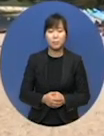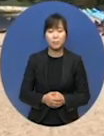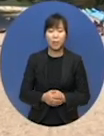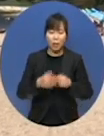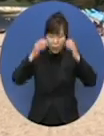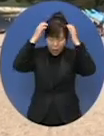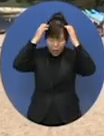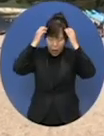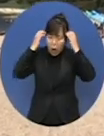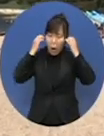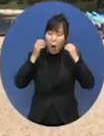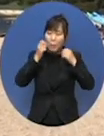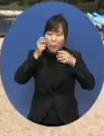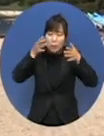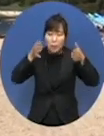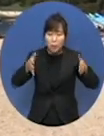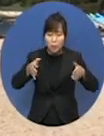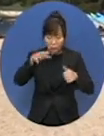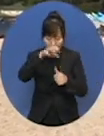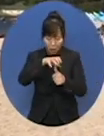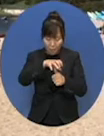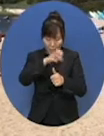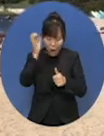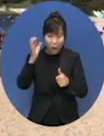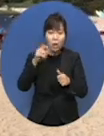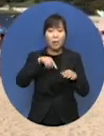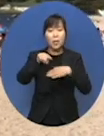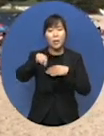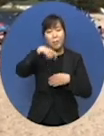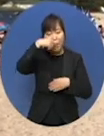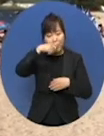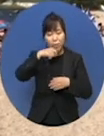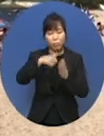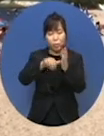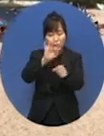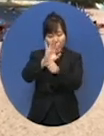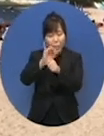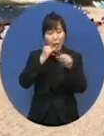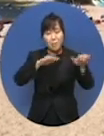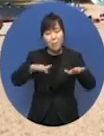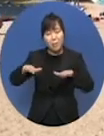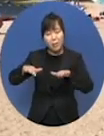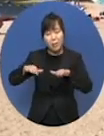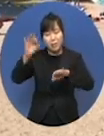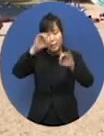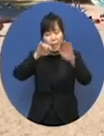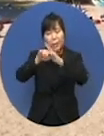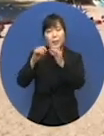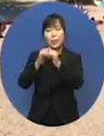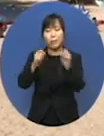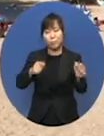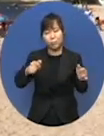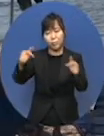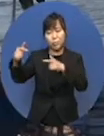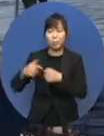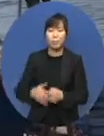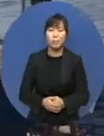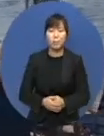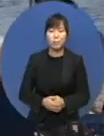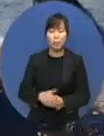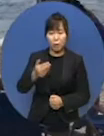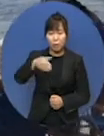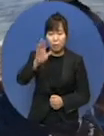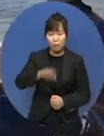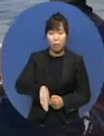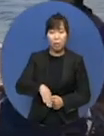무더운 여름 몇달 만에 격리가 해제된 후 야외 외식과 쇼핑, 해변가를 찾는 시민들이 늘고 있습니다.